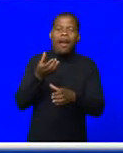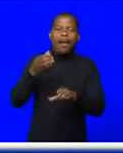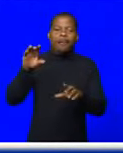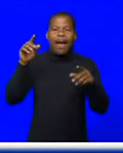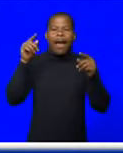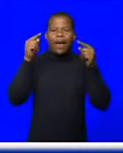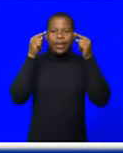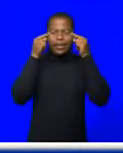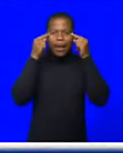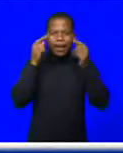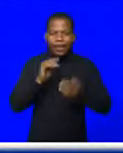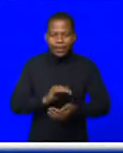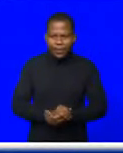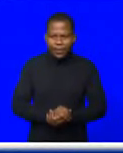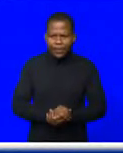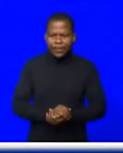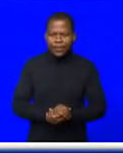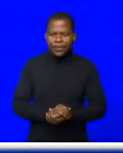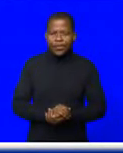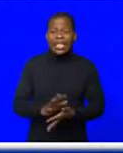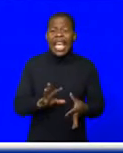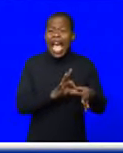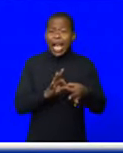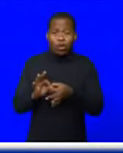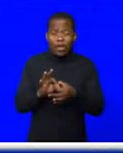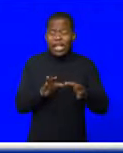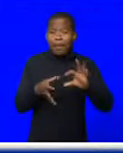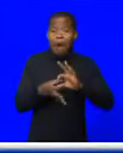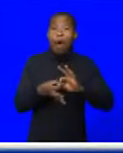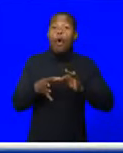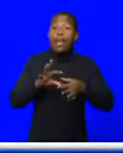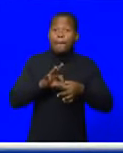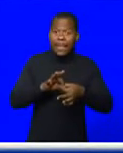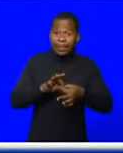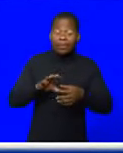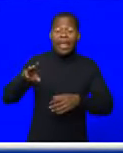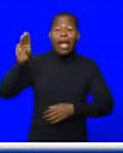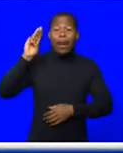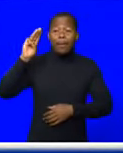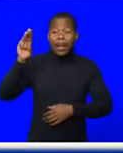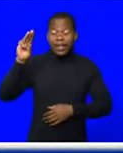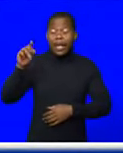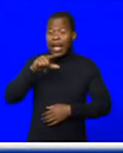Mengameli wenhlangano ledlalisa umdlalo yema-Olympics kanye naleyo yema-Commonwealth Games Thomas Burch